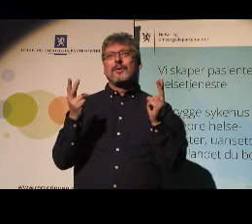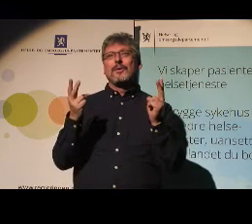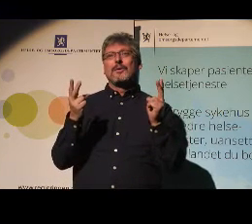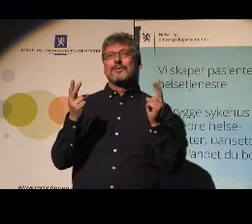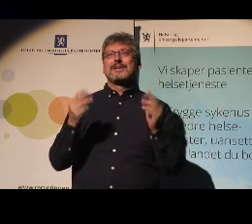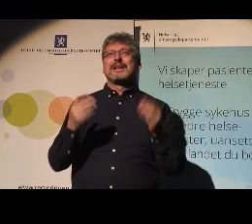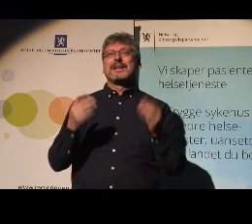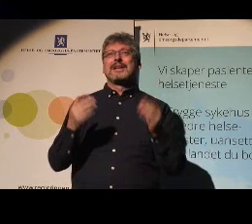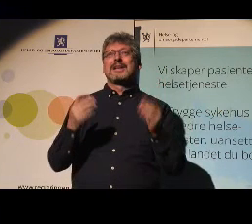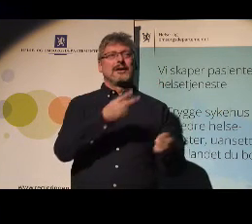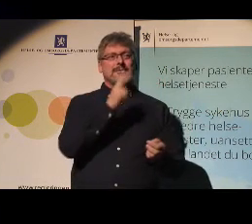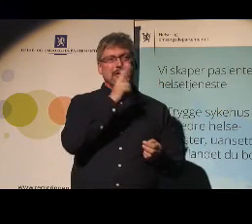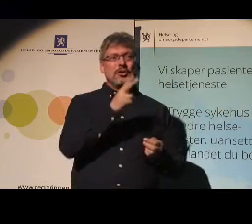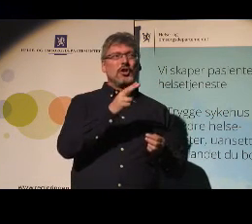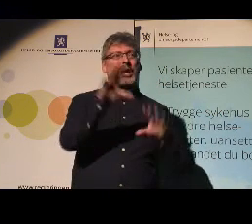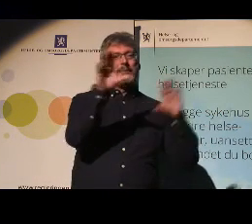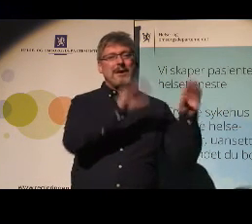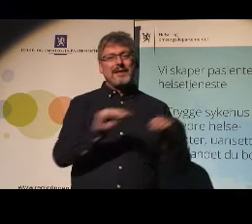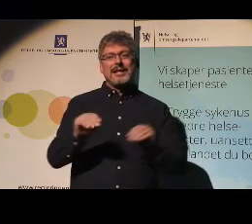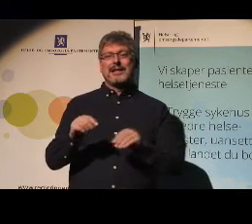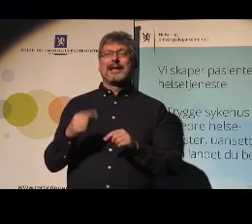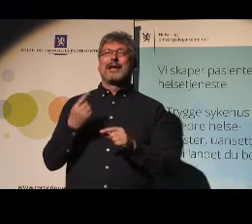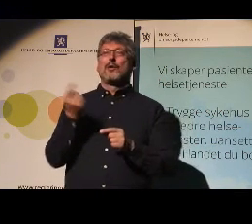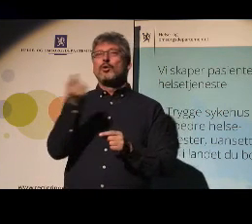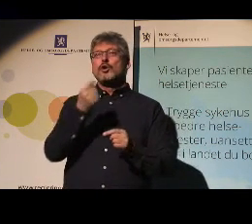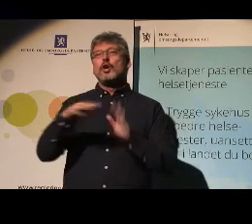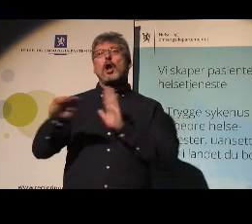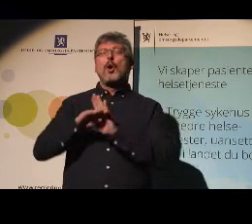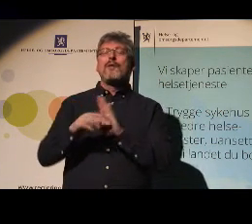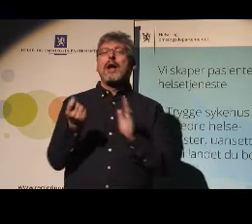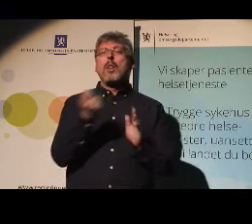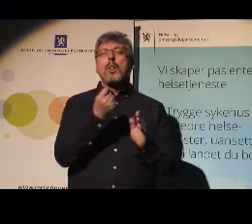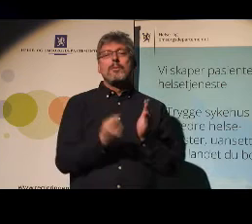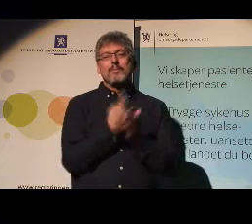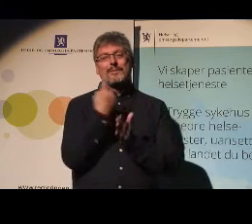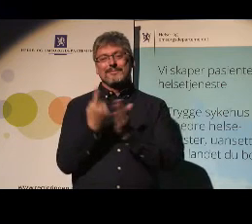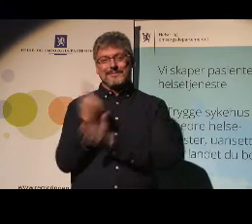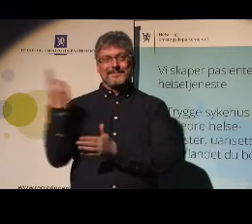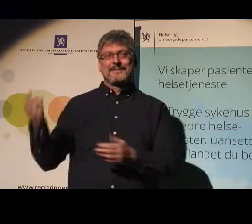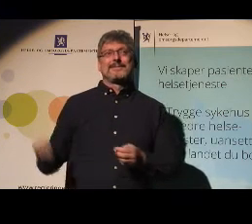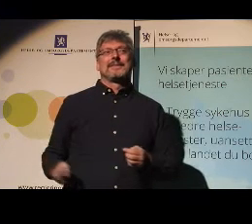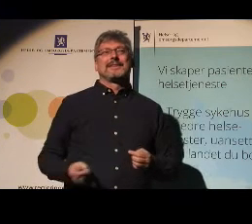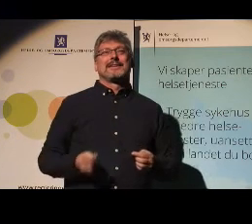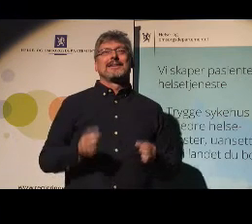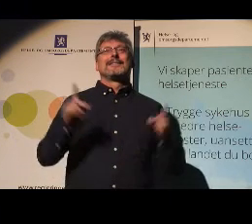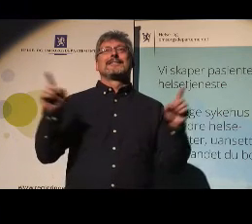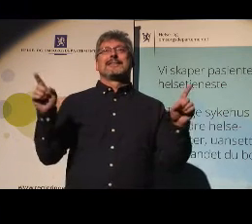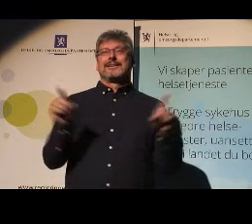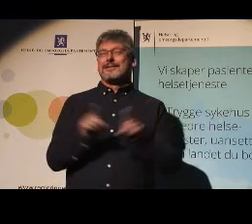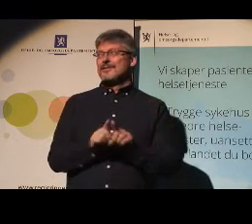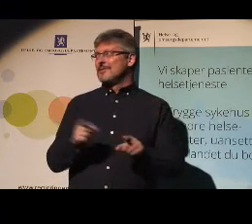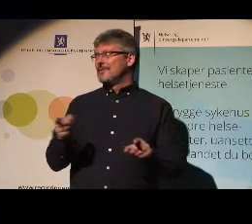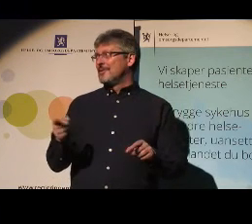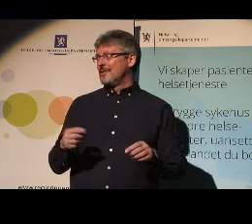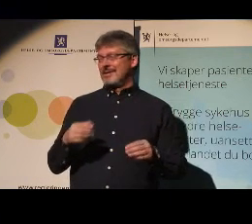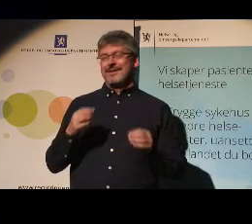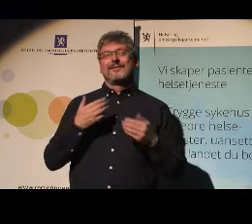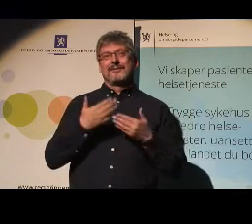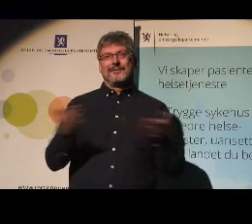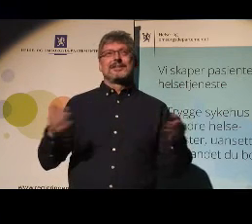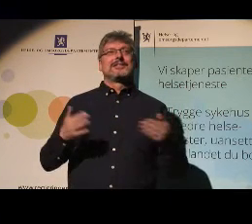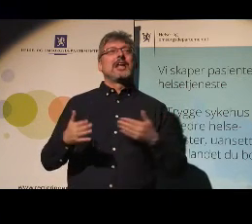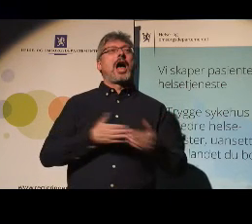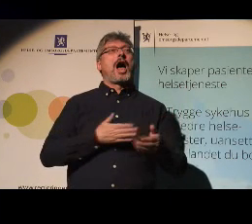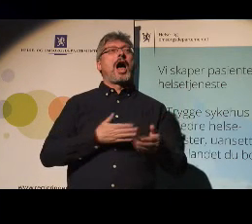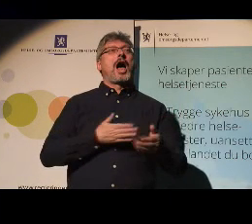nye bevilgninger og nye lover, noen ganger. Og det er ofte sånn en måler handlekraft i politikken.